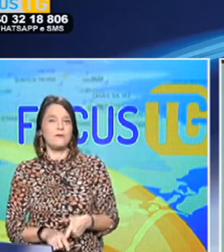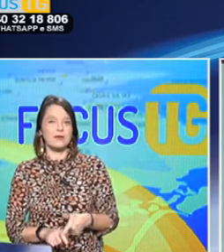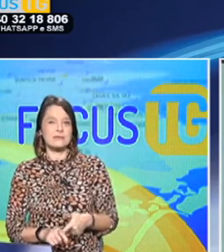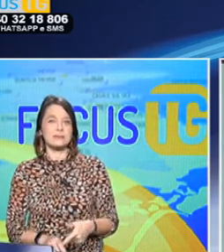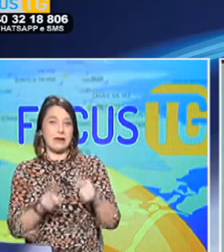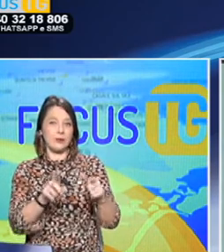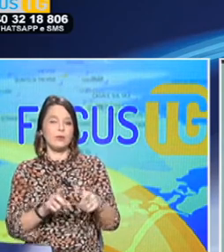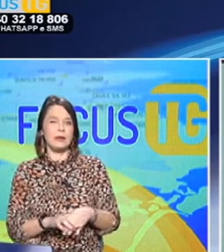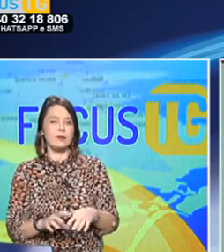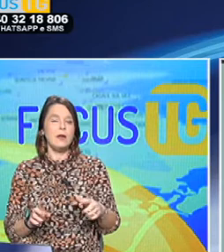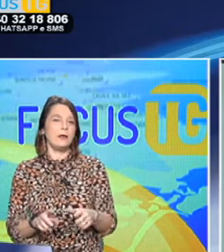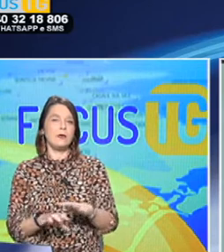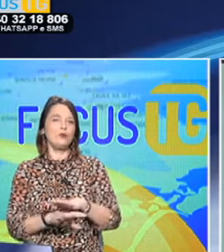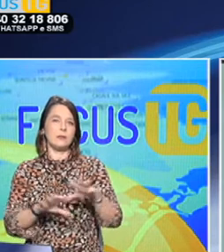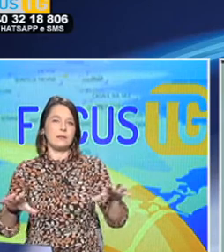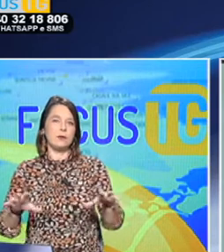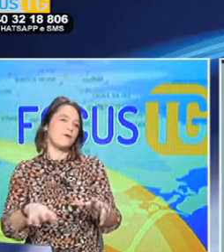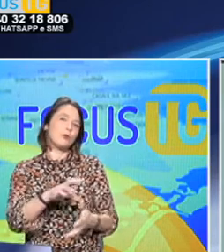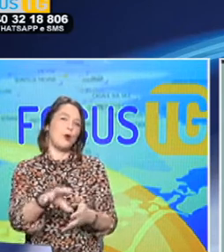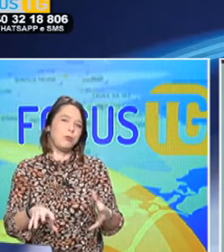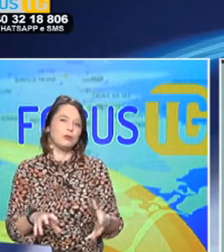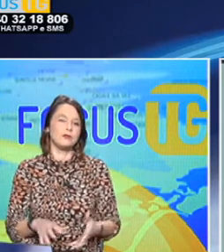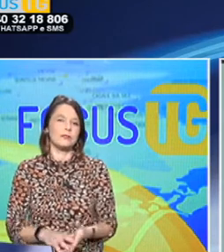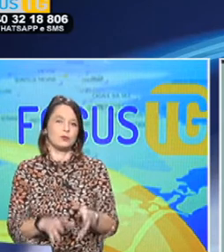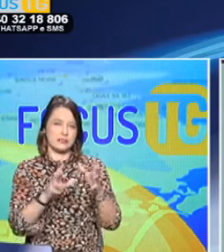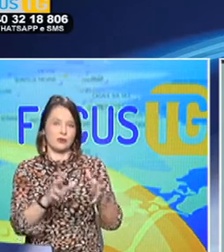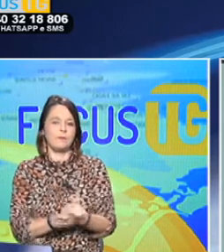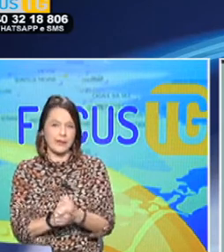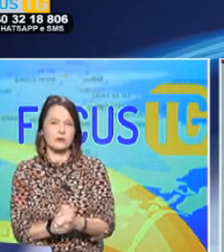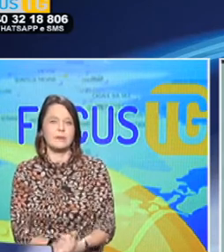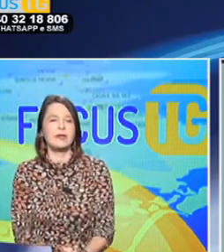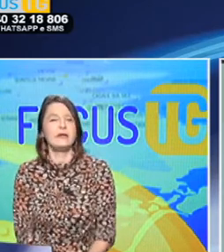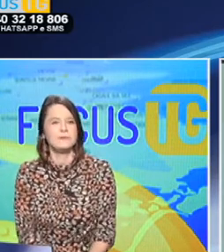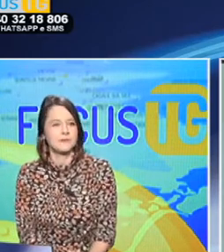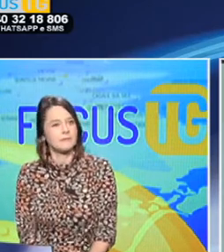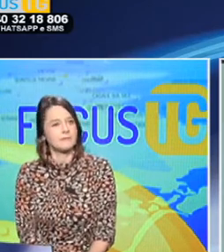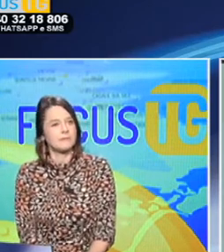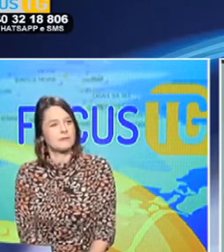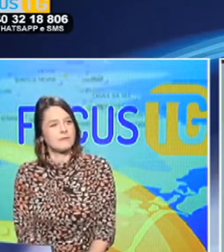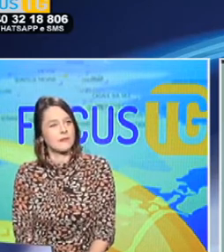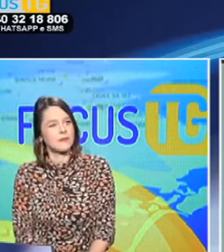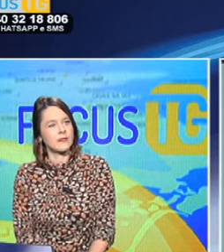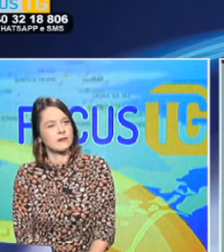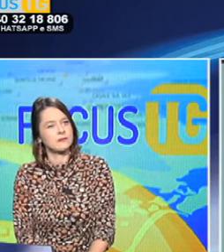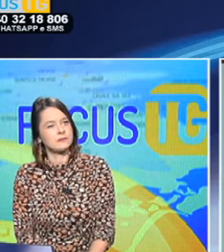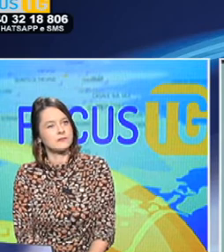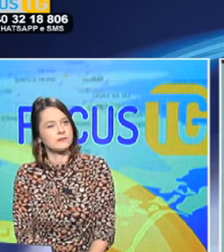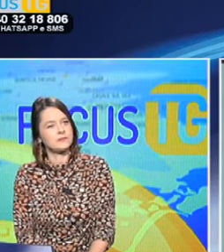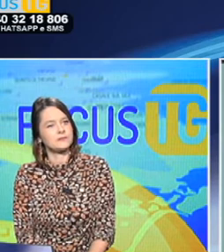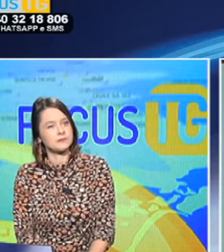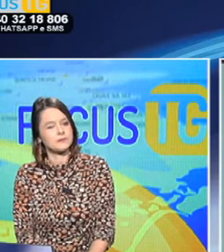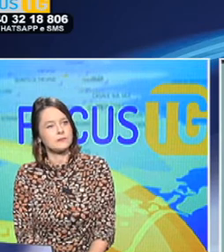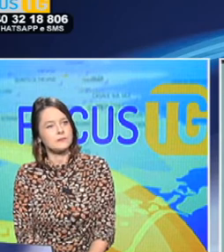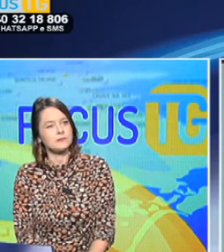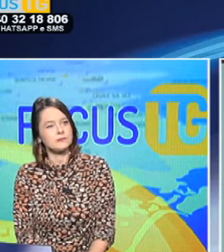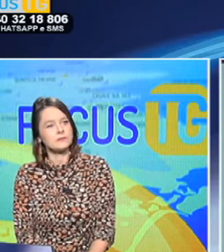la conferenza stampa, quindi ecco, in tutte quante le USL è fatto un po' il punto della situazione. Prego Gabriella. Esatto, infatti come diceva nel servizio,